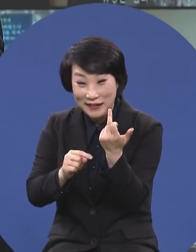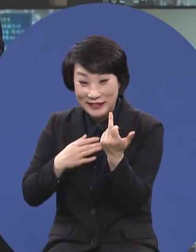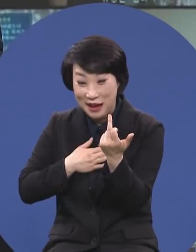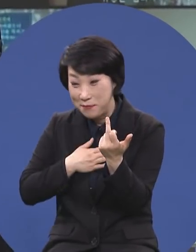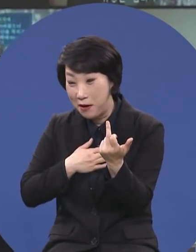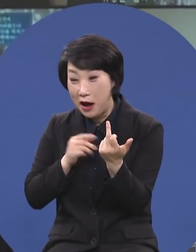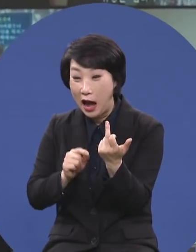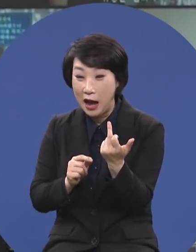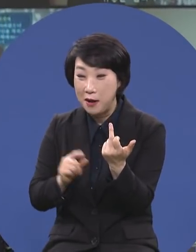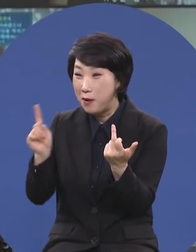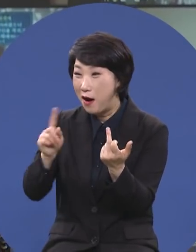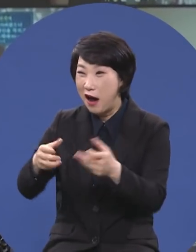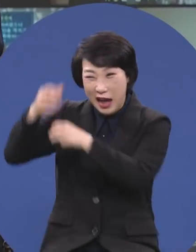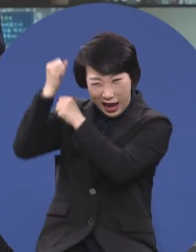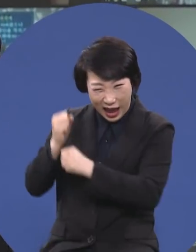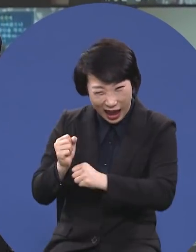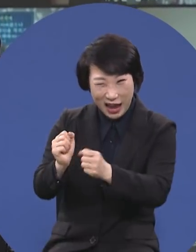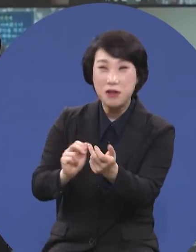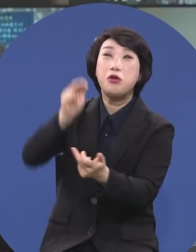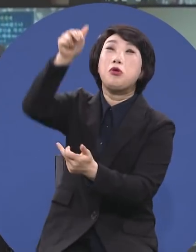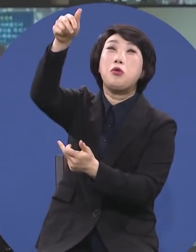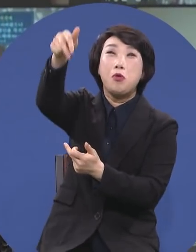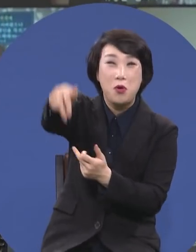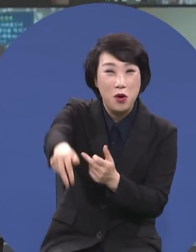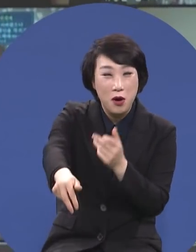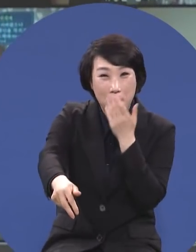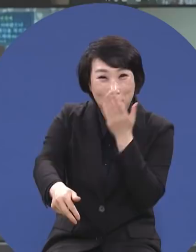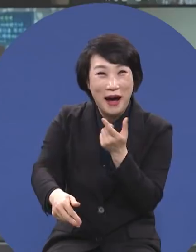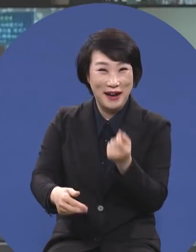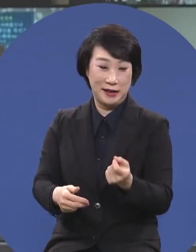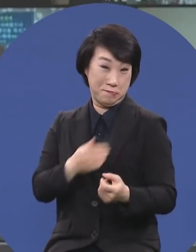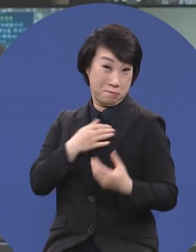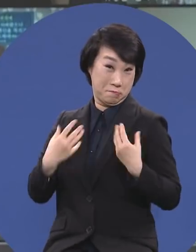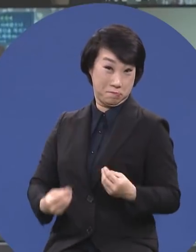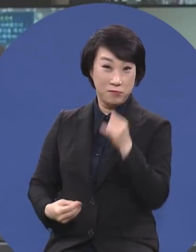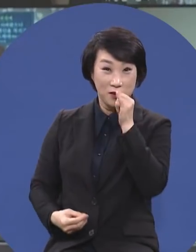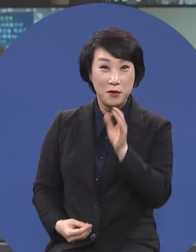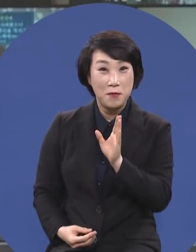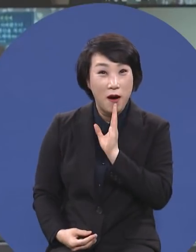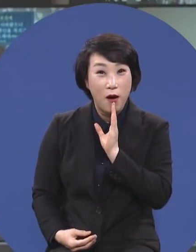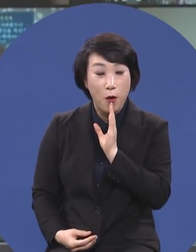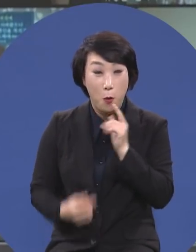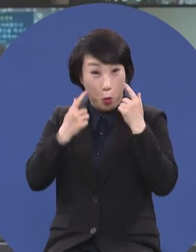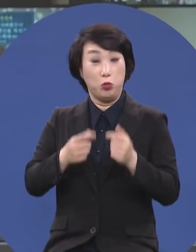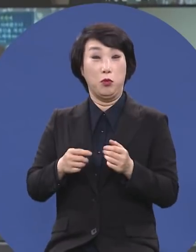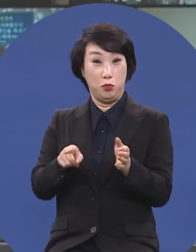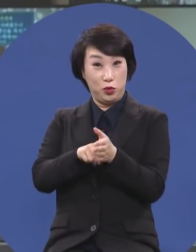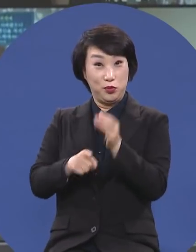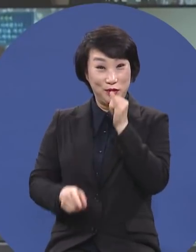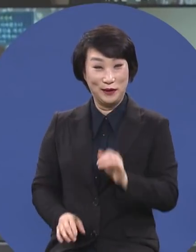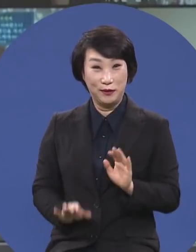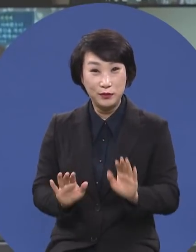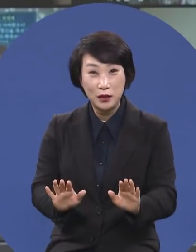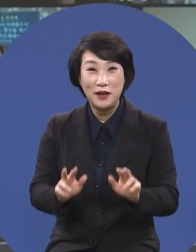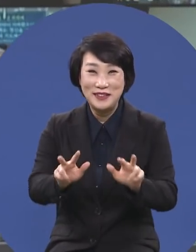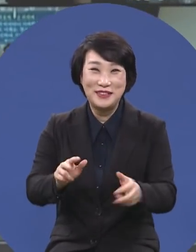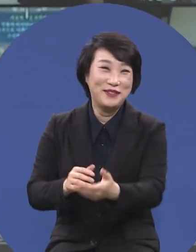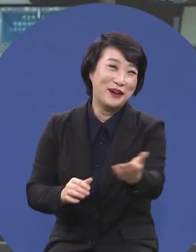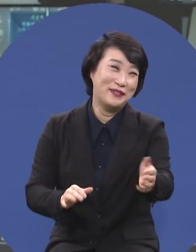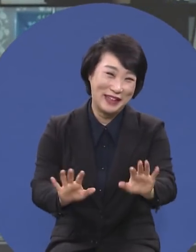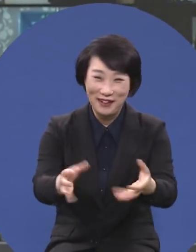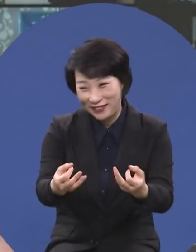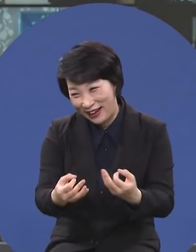저거 문만 붙잡으면 바로 넘어갈 것 같은 이런 막 자신감이 생깁니다. 그런 확신이 옵니다. 근데 지금